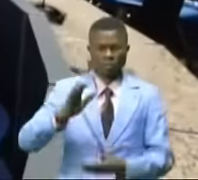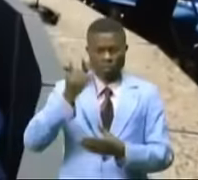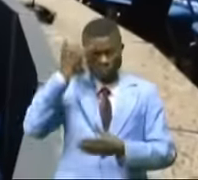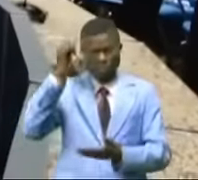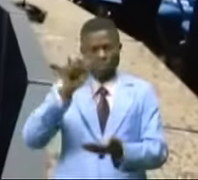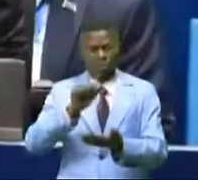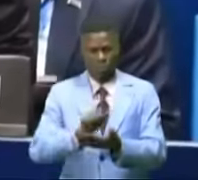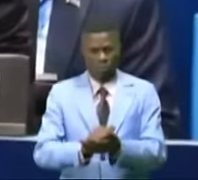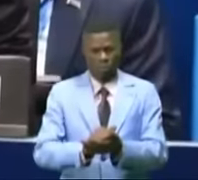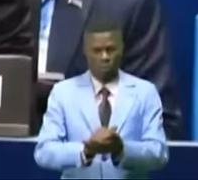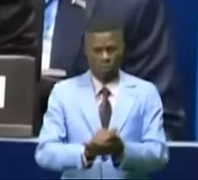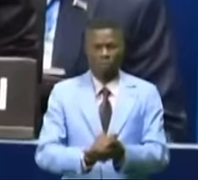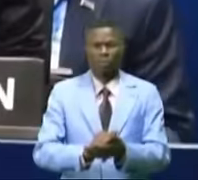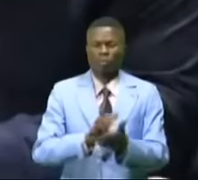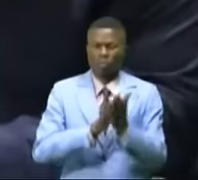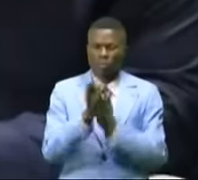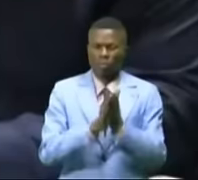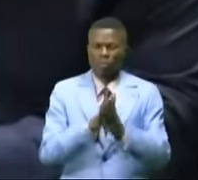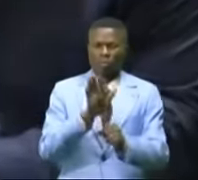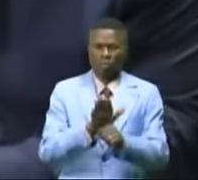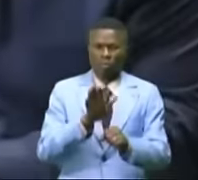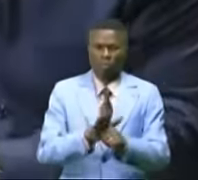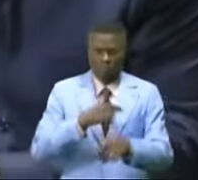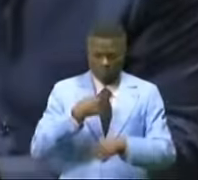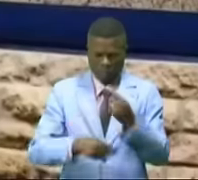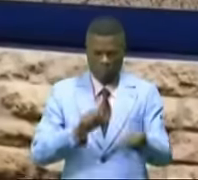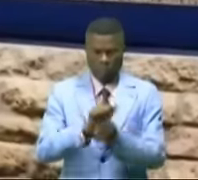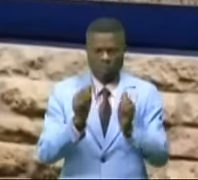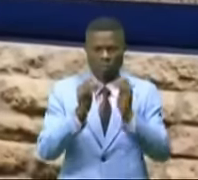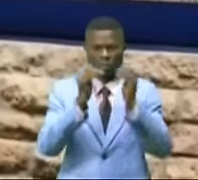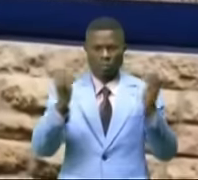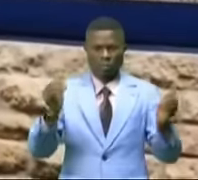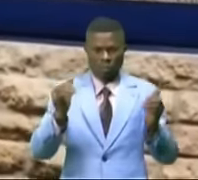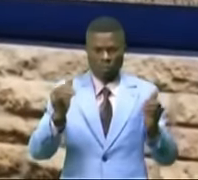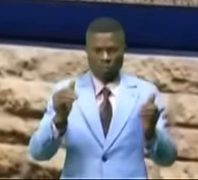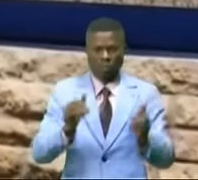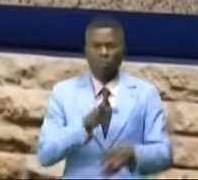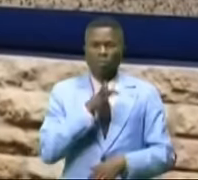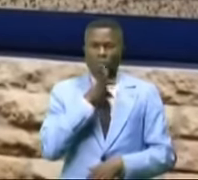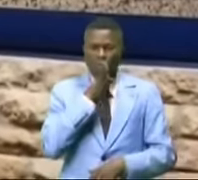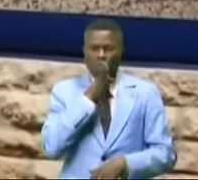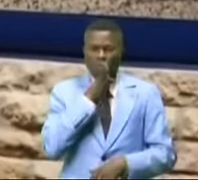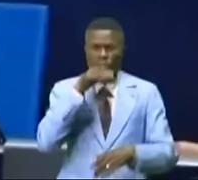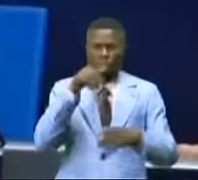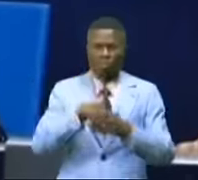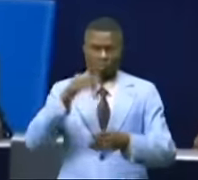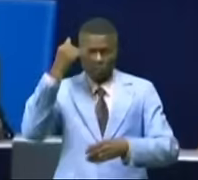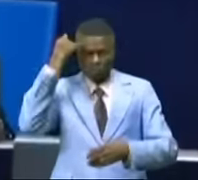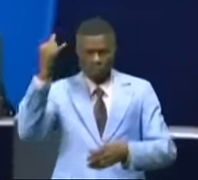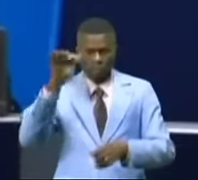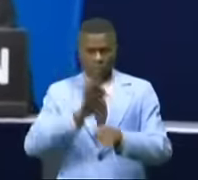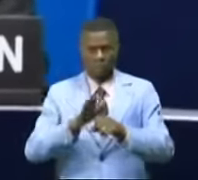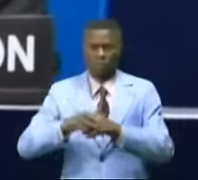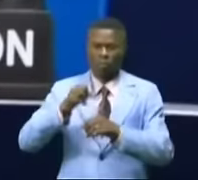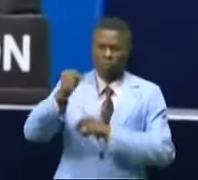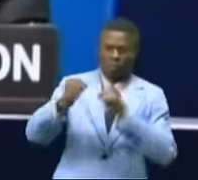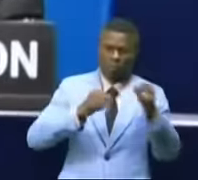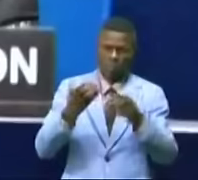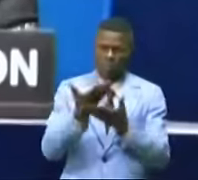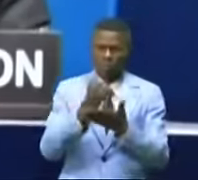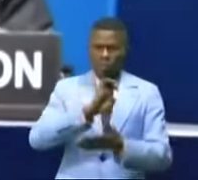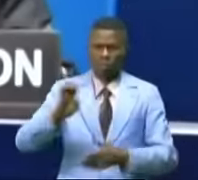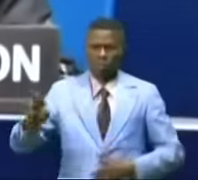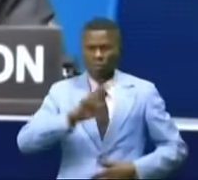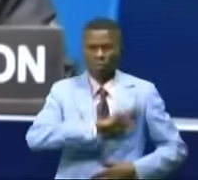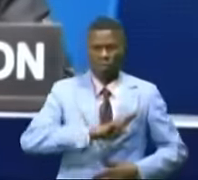initiative est prise afin de relancer le processus de paix qui a connu un recul avec l'intensification des combats dans l'est de la